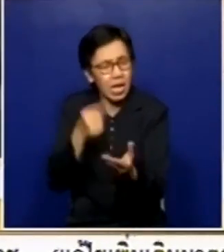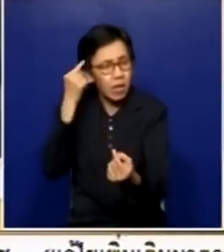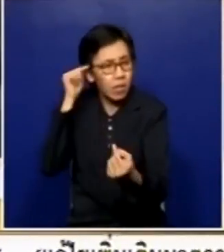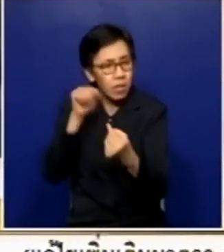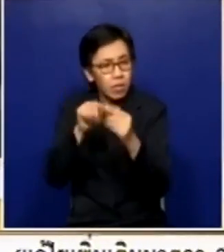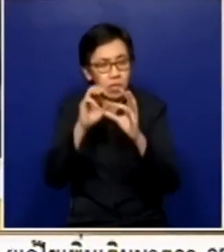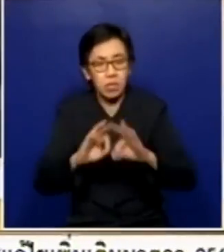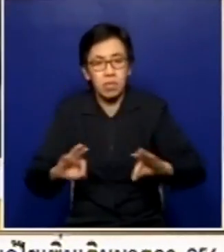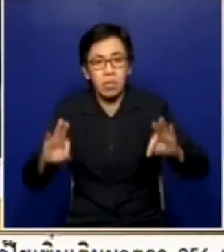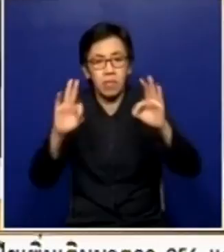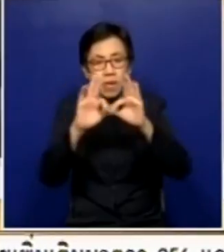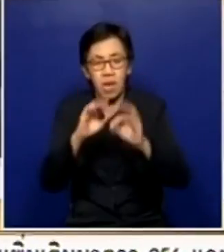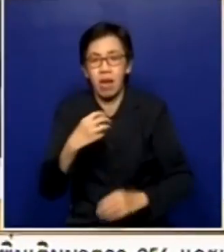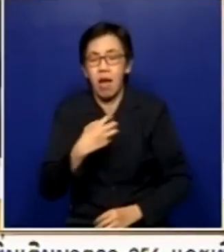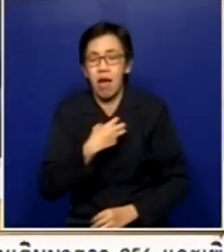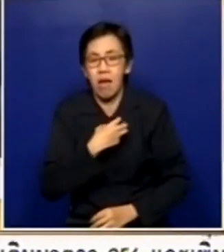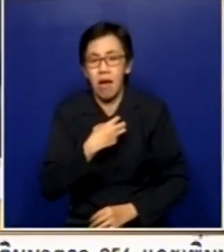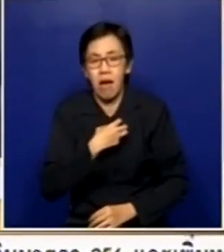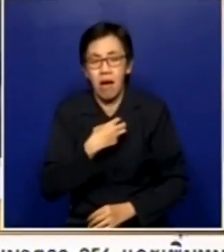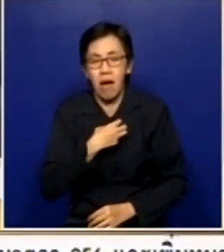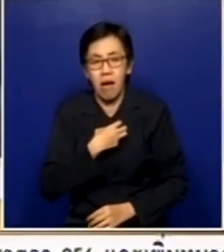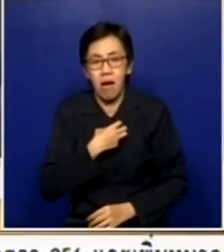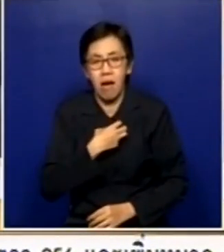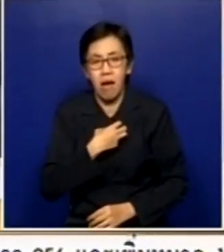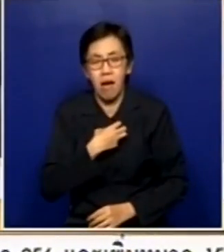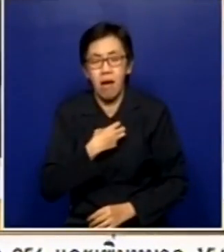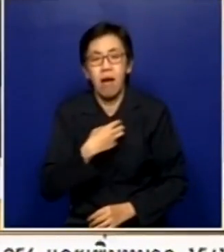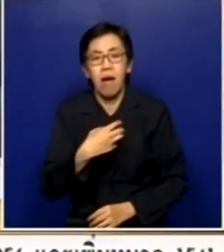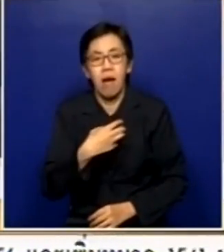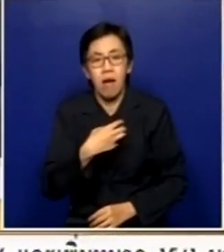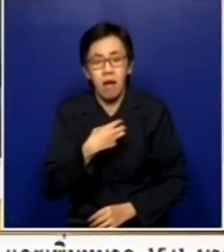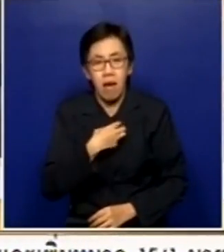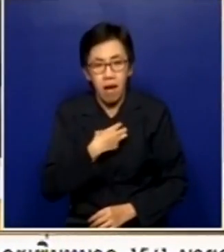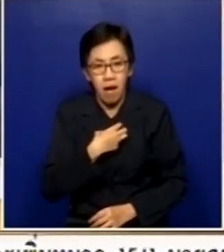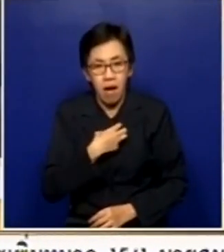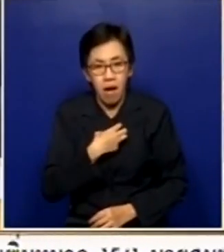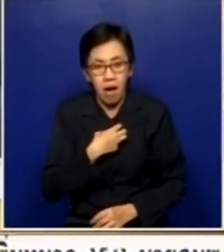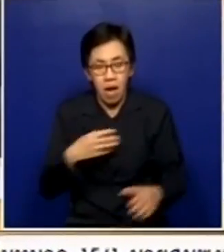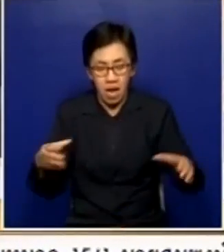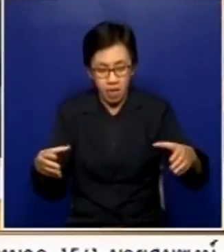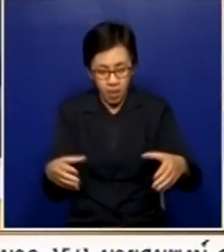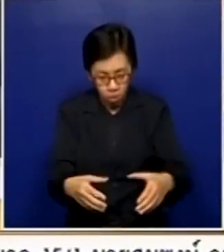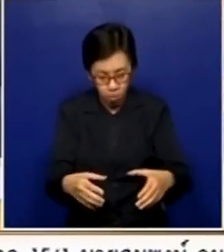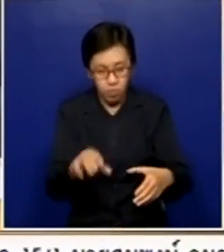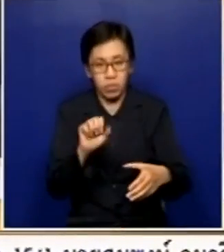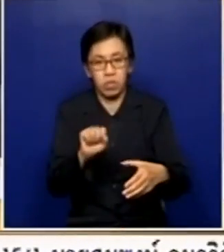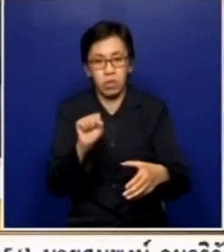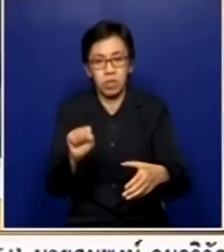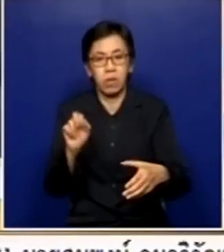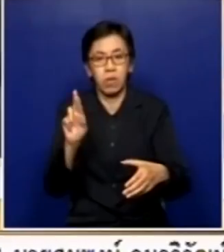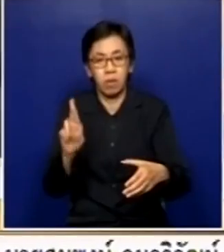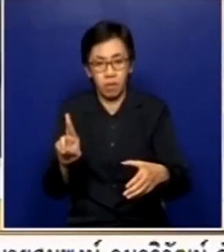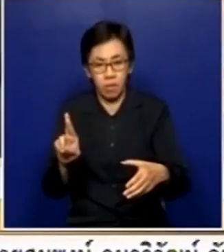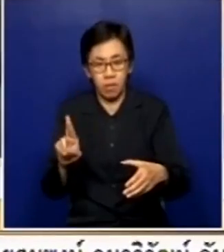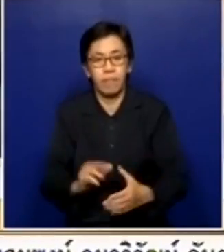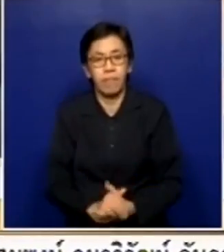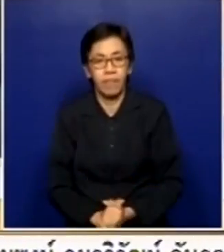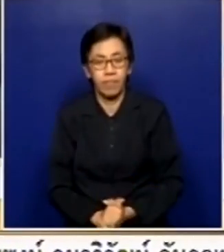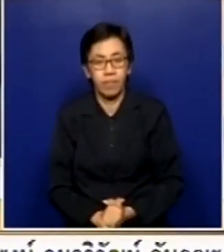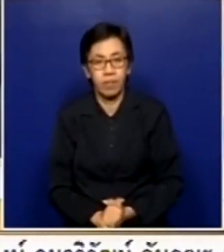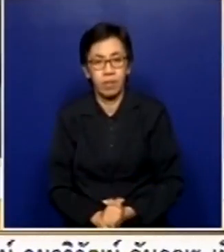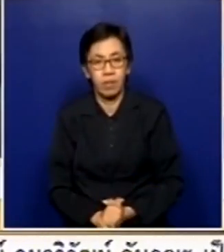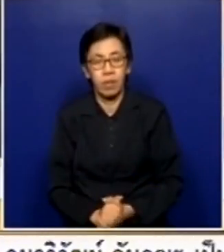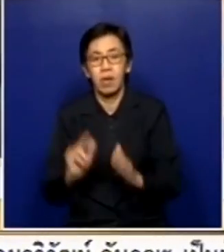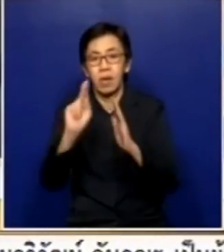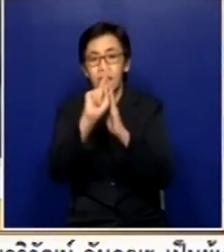เราต้องการเห็นการตั้งสสรและอาจารย์ราว